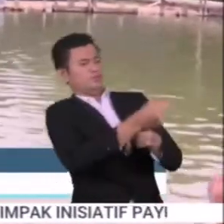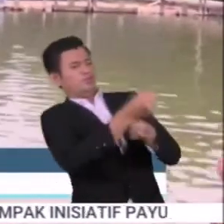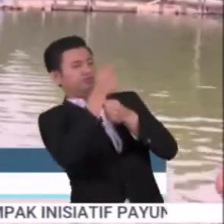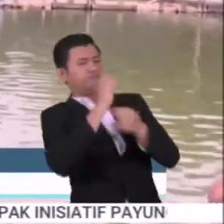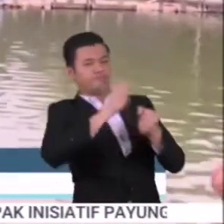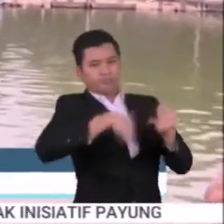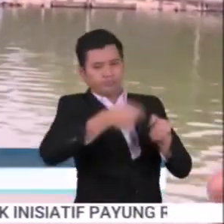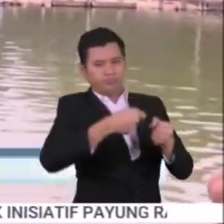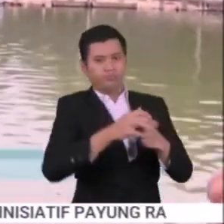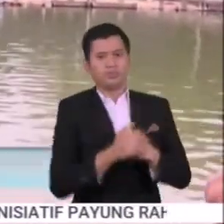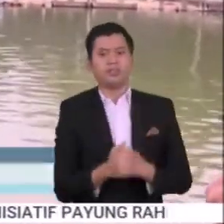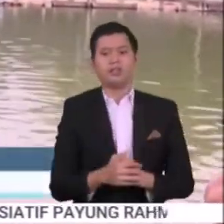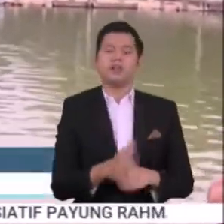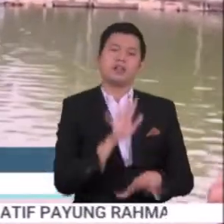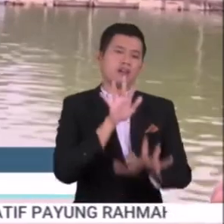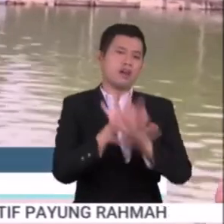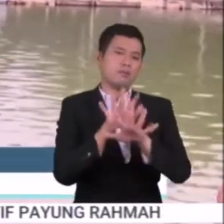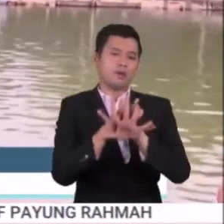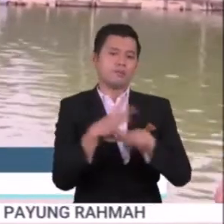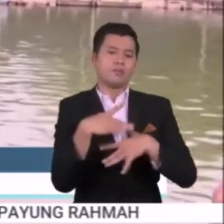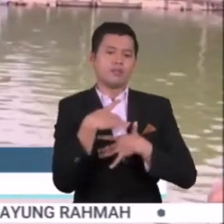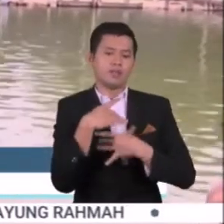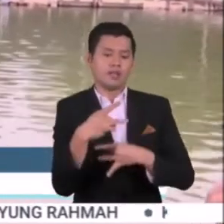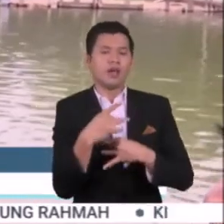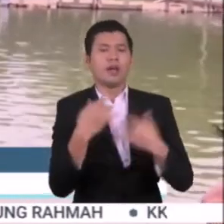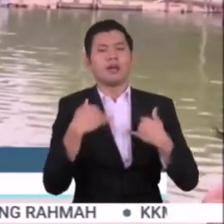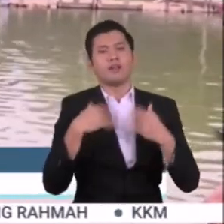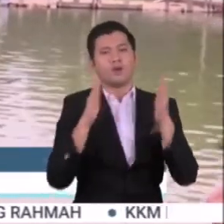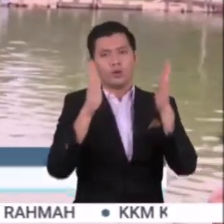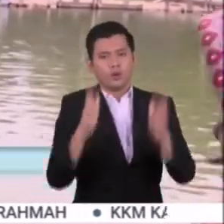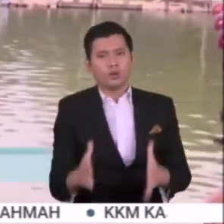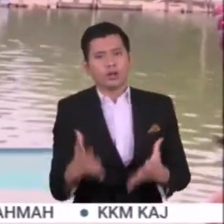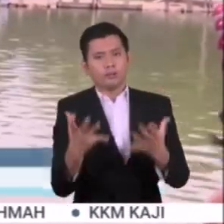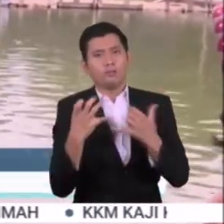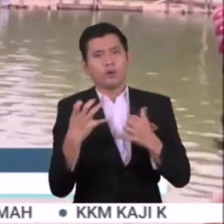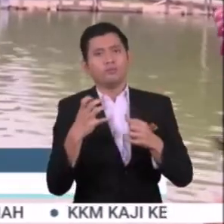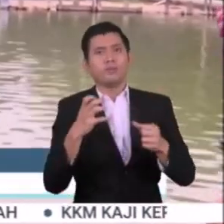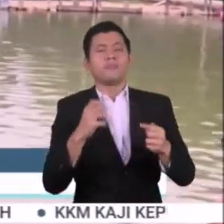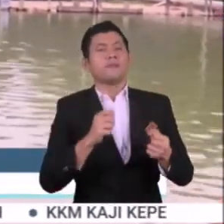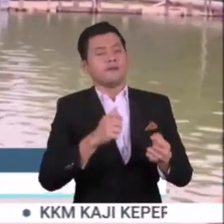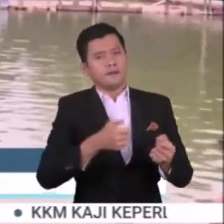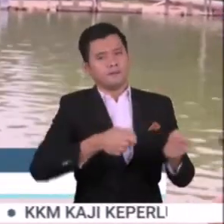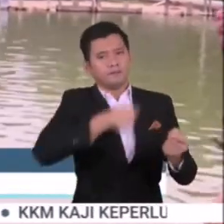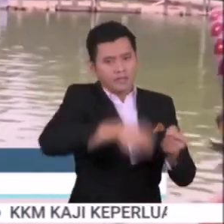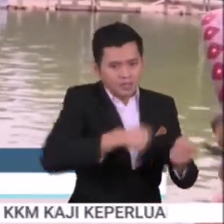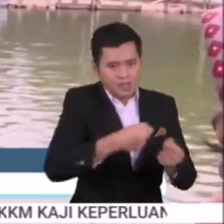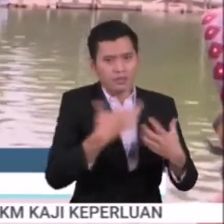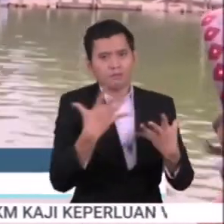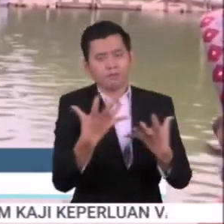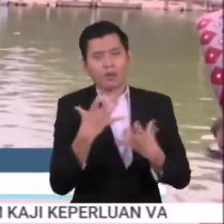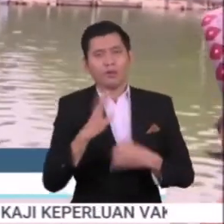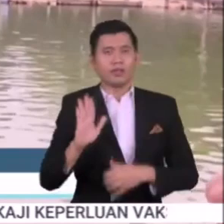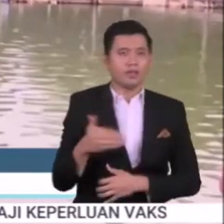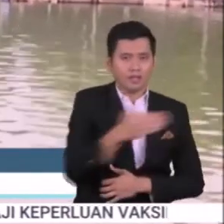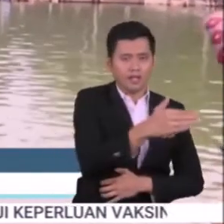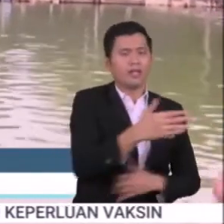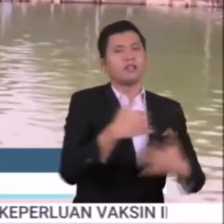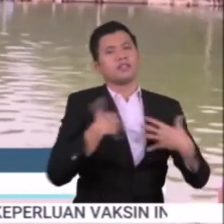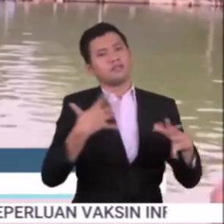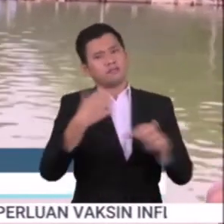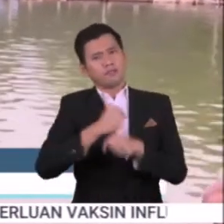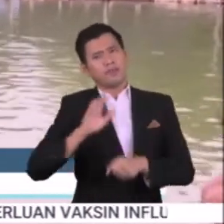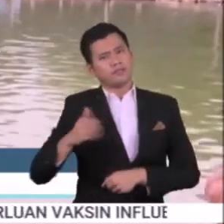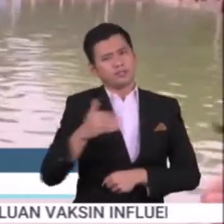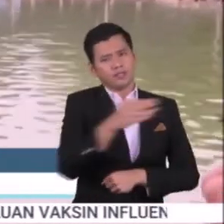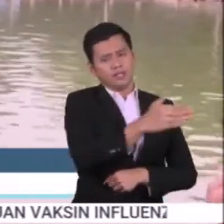Selera orang bukan sama. Setengah orang ni dah mancing dia nak ikan. Setengah orang ini dia memancing, dia nak pancing dan mendapat ikan